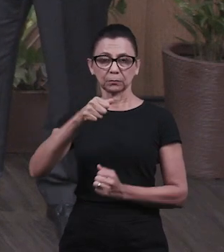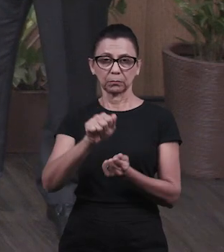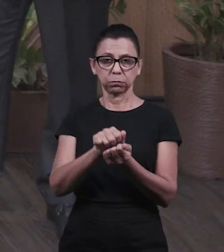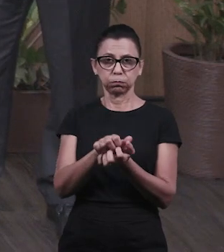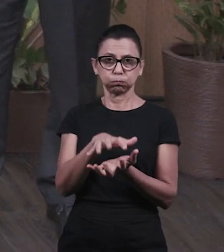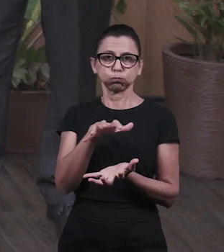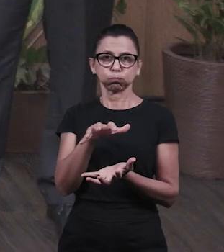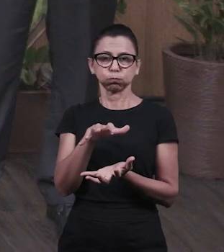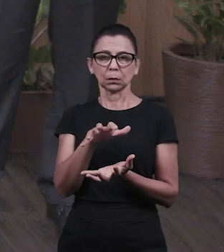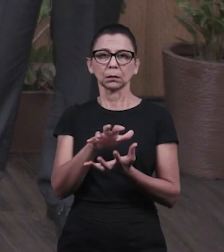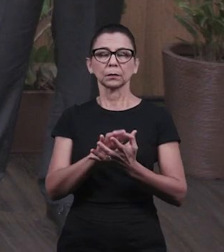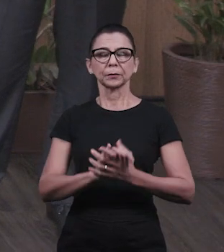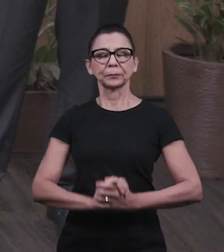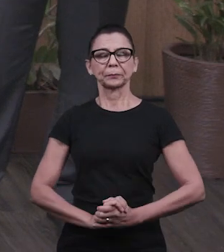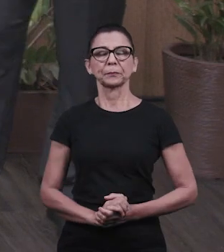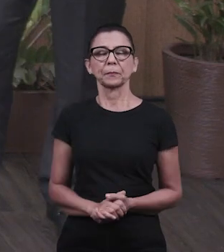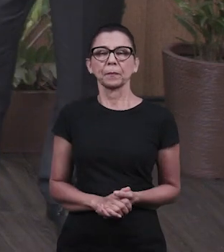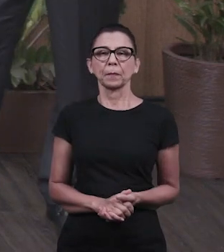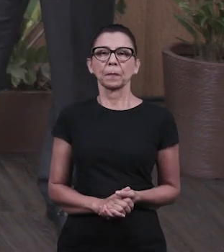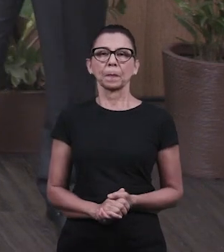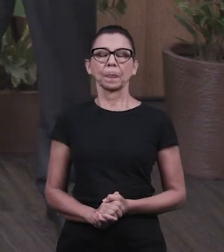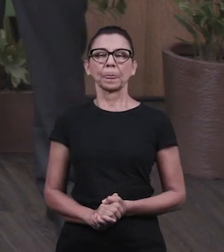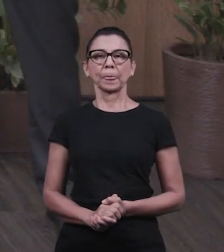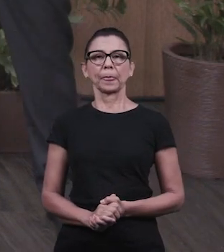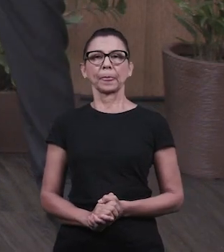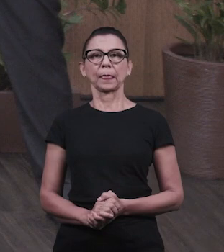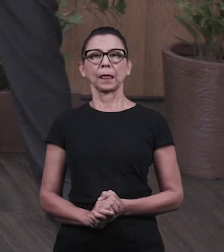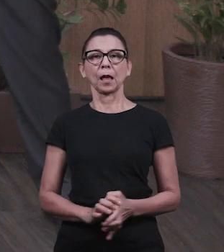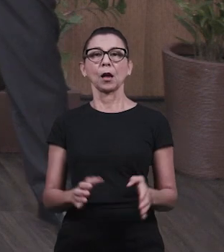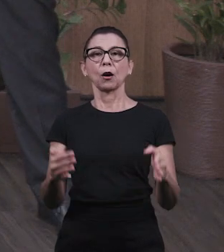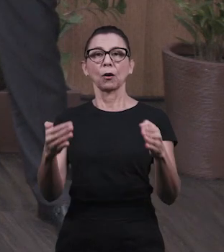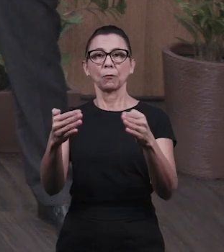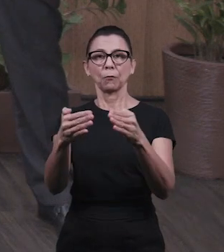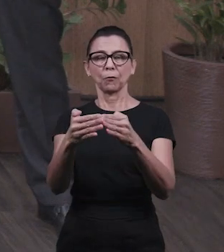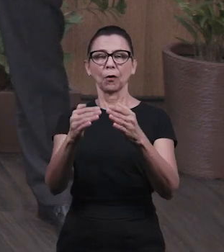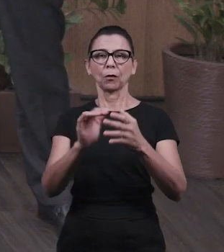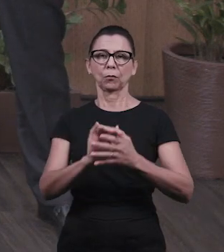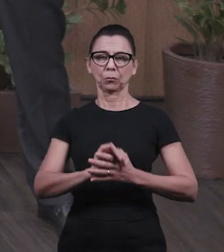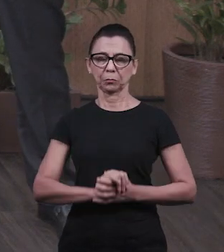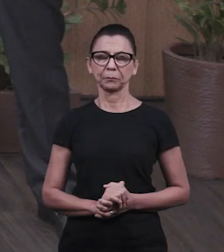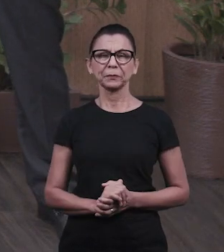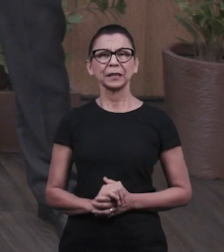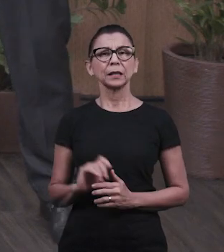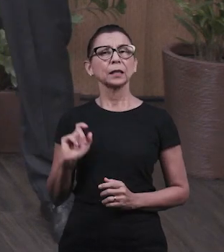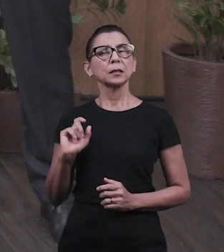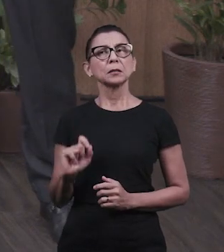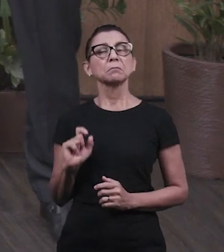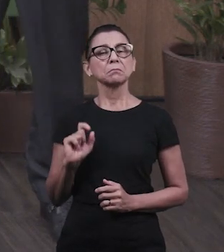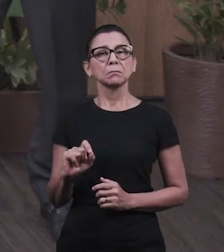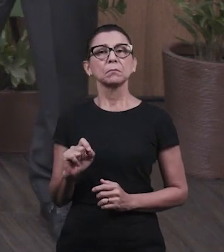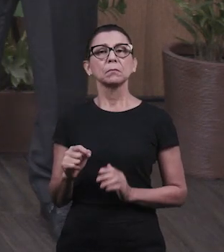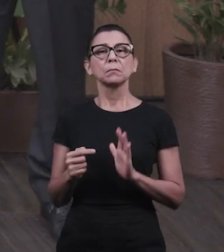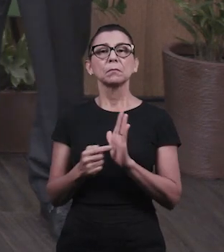это центр нашей сегодняшней темы. И эта притча о закваске, она приносит нам пророчество